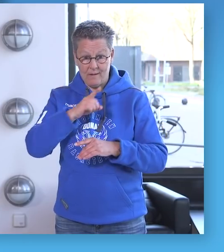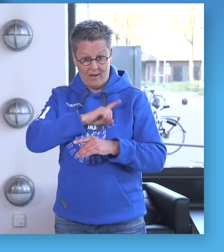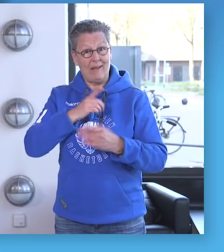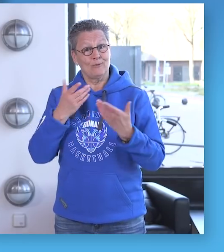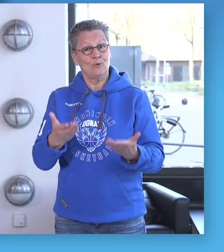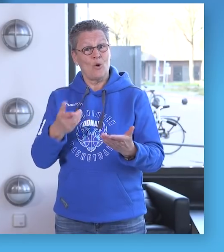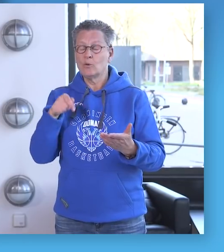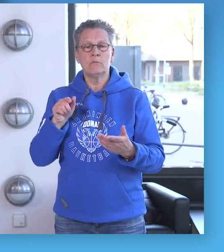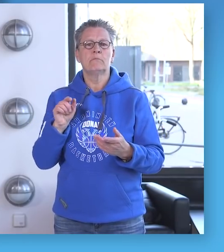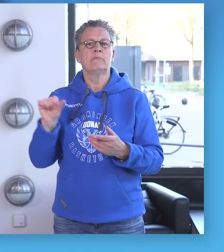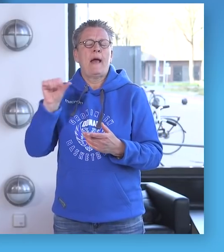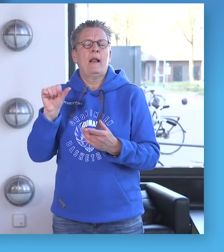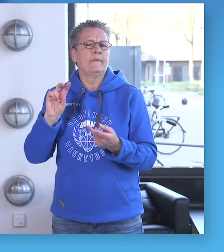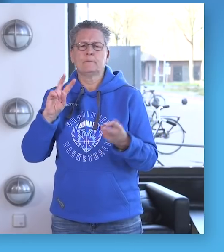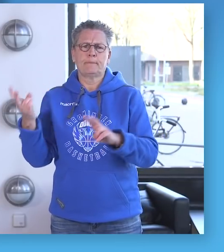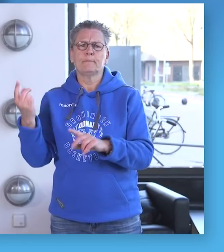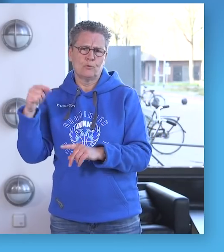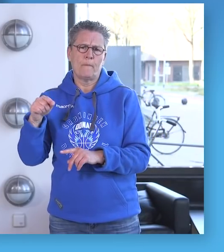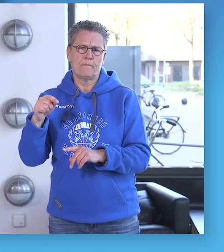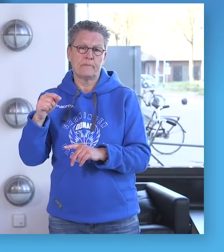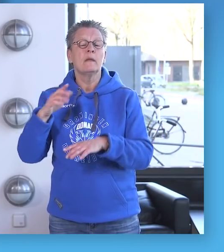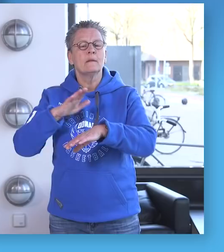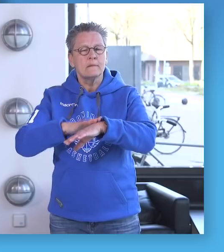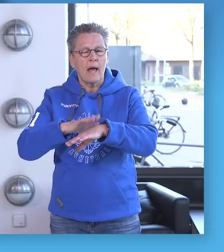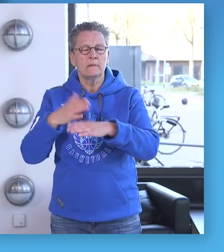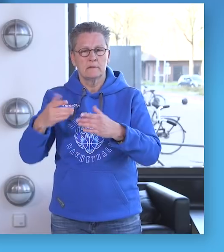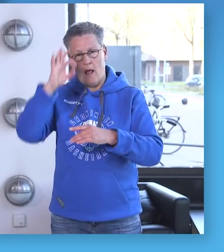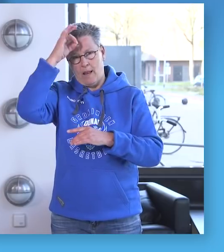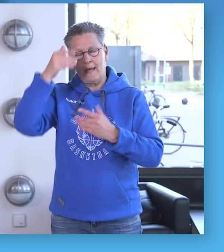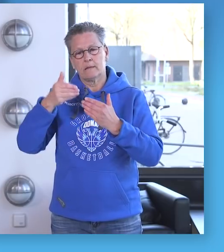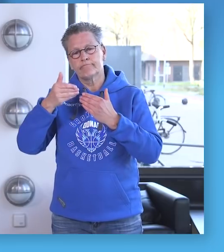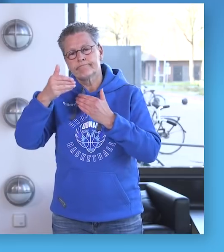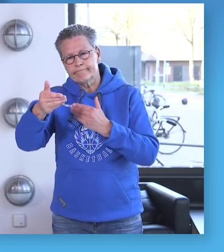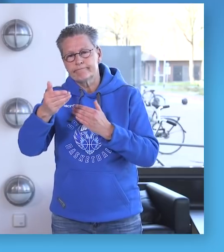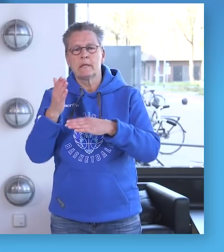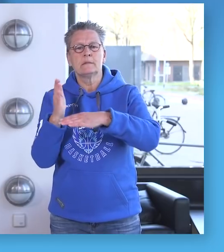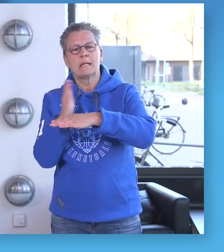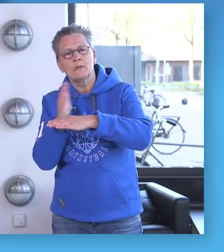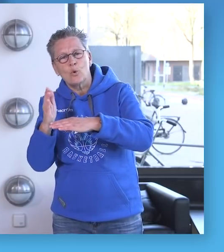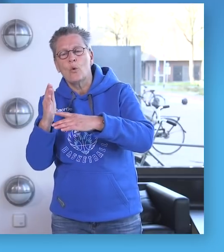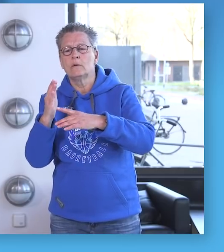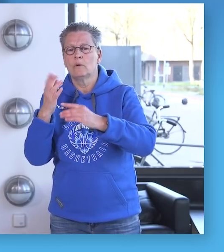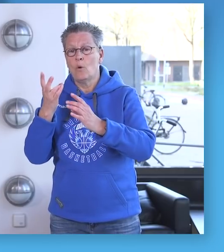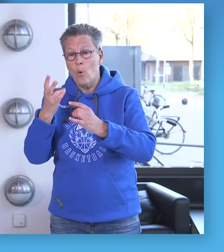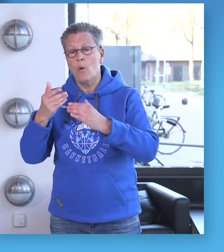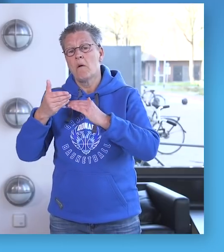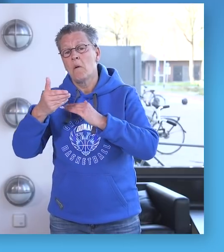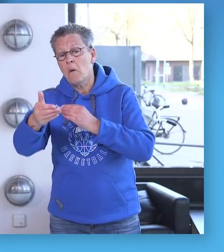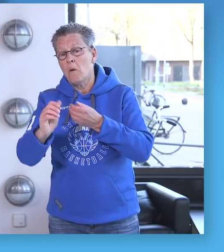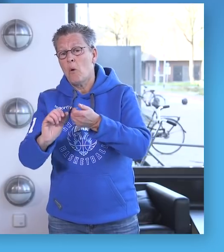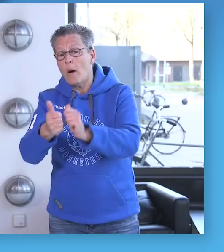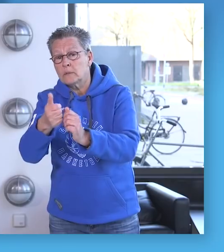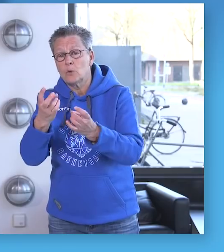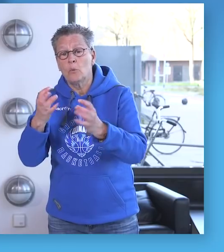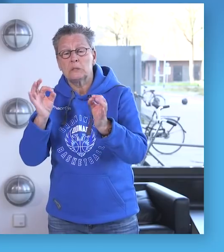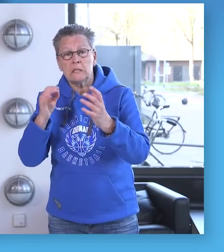zijn. En dat alleen de tijd zal leren hoe de volgende seizoen en hoe we weer op gaan starten en hoe dat precies allemaal in zijn